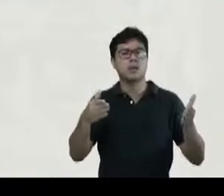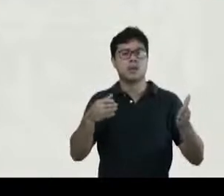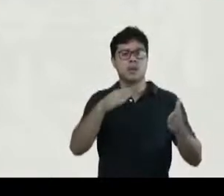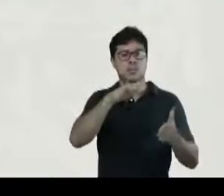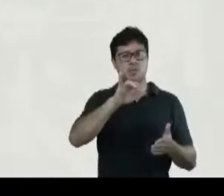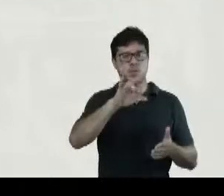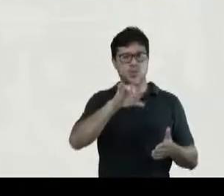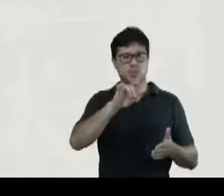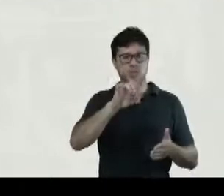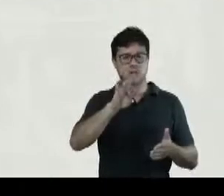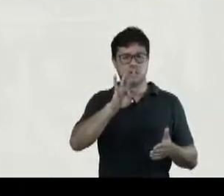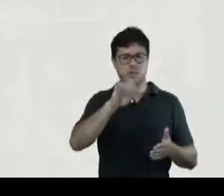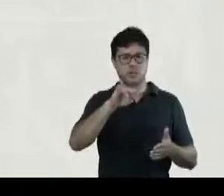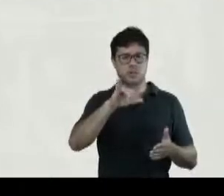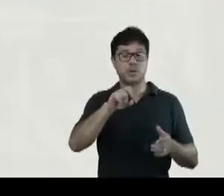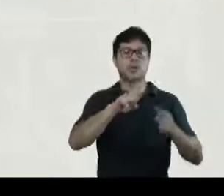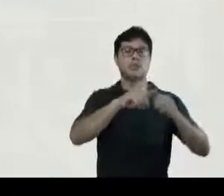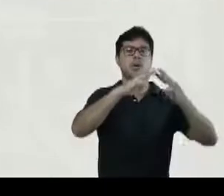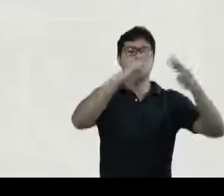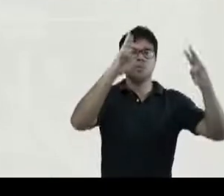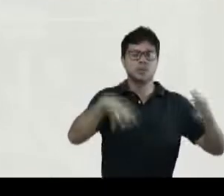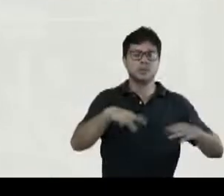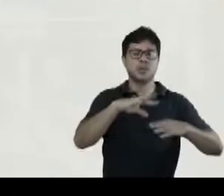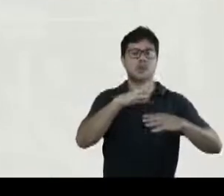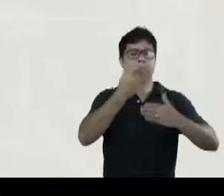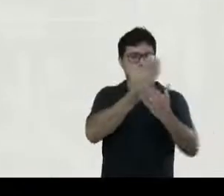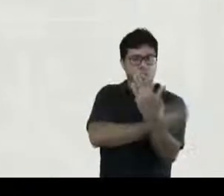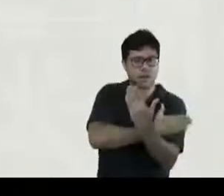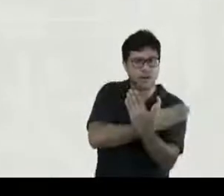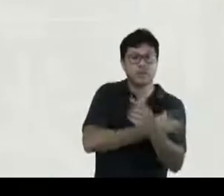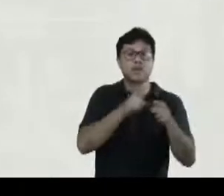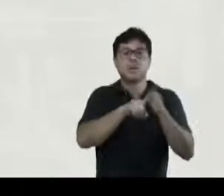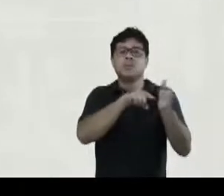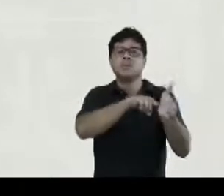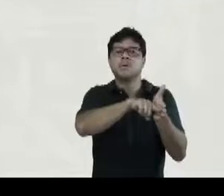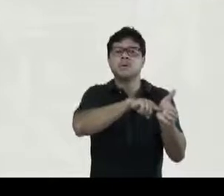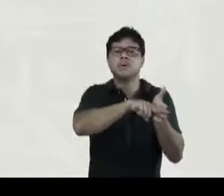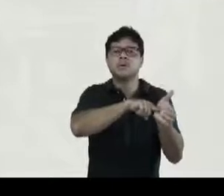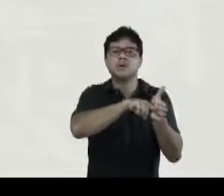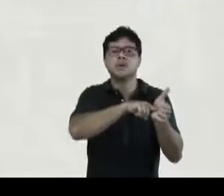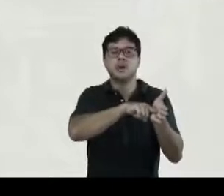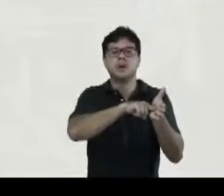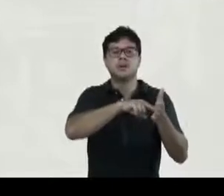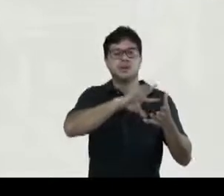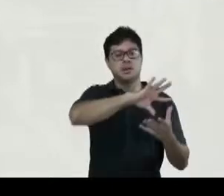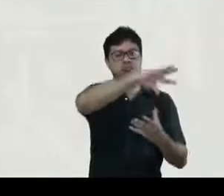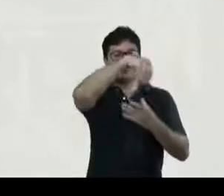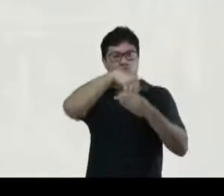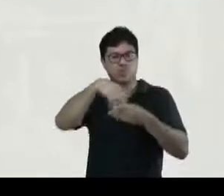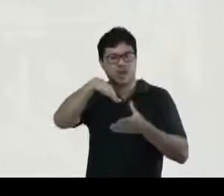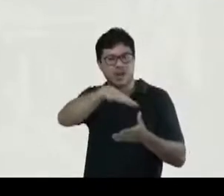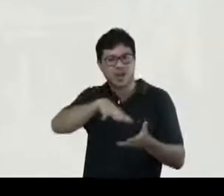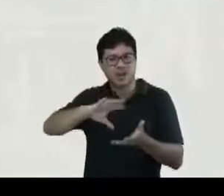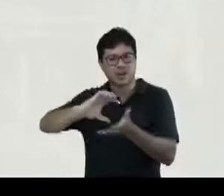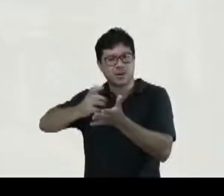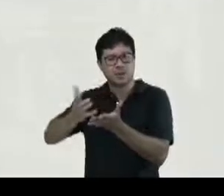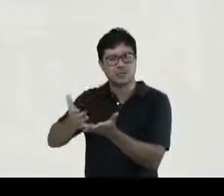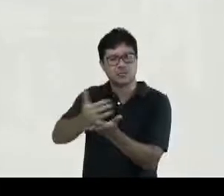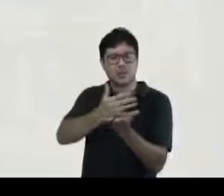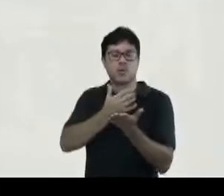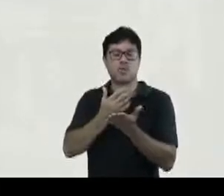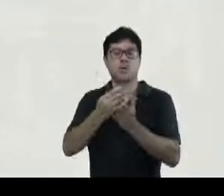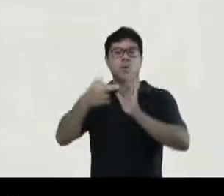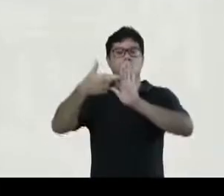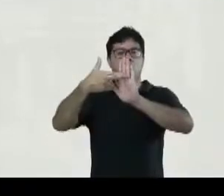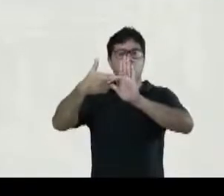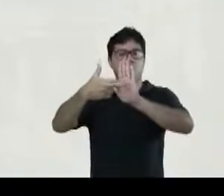natürlich auch die Forschung an solchen Normdaten interessiert. Und sie können das von den Bibliotheken hier Geleistete in